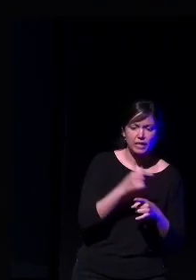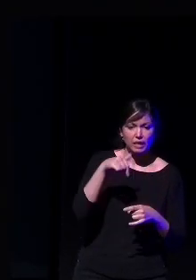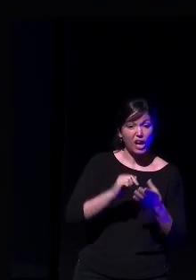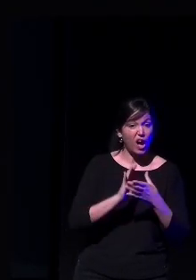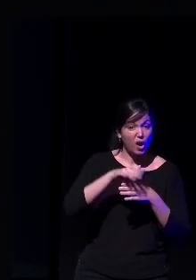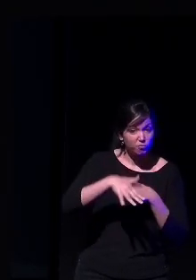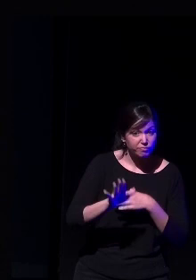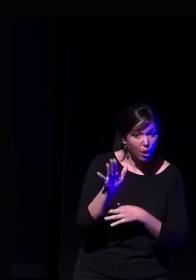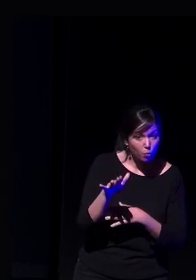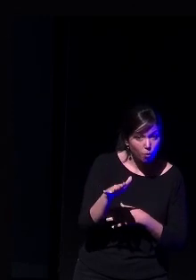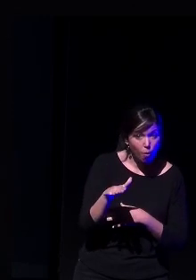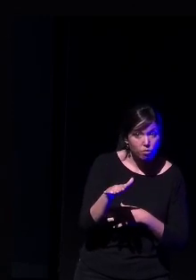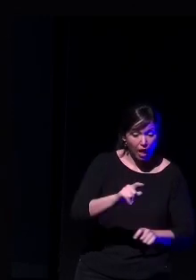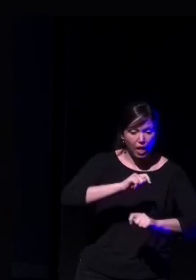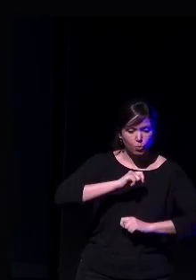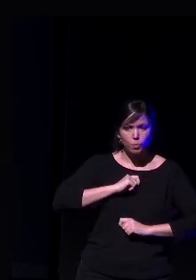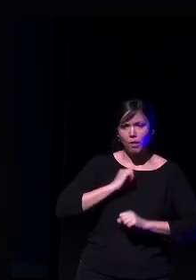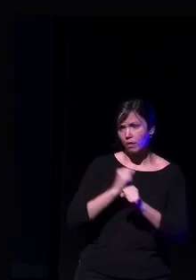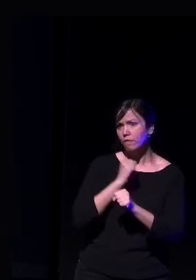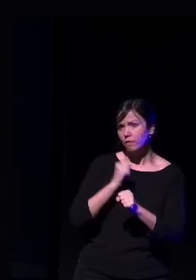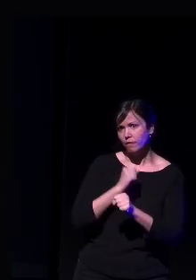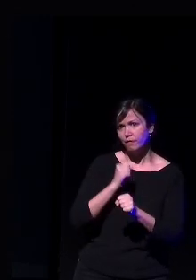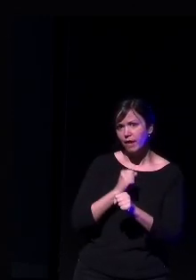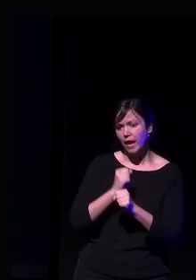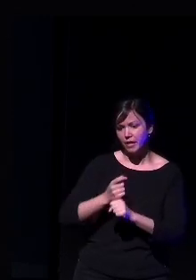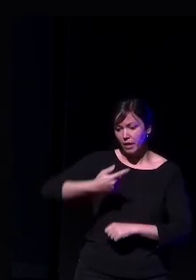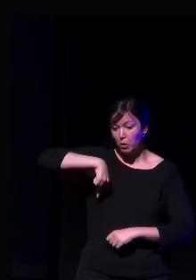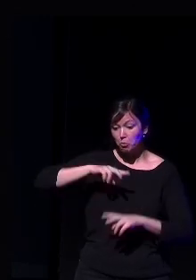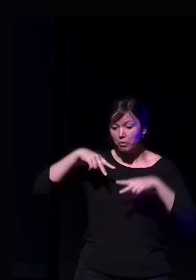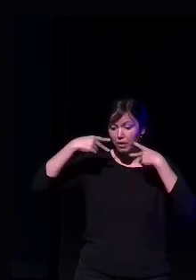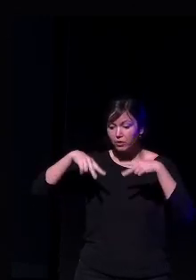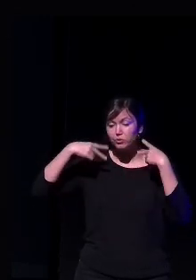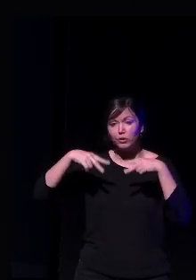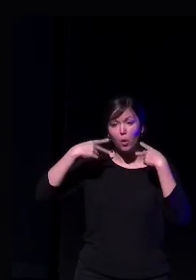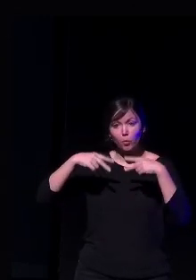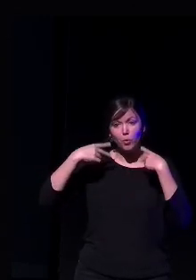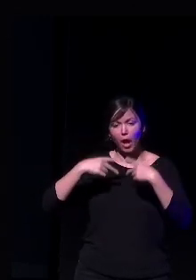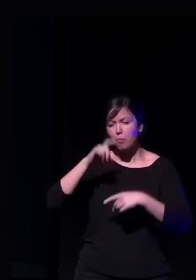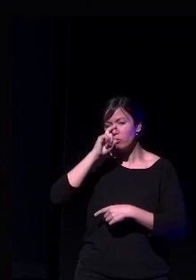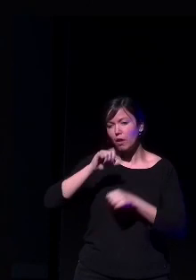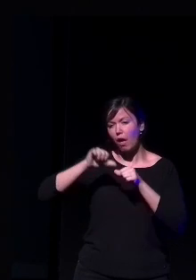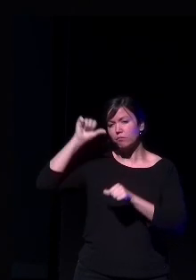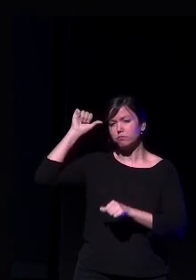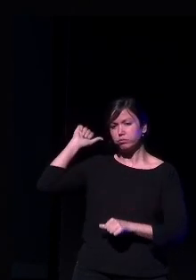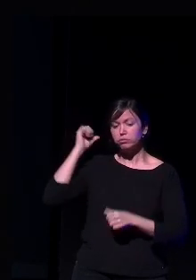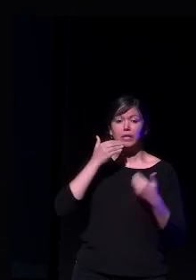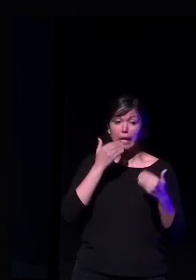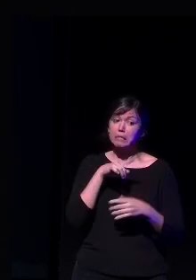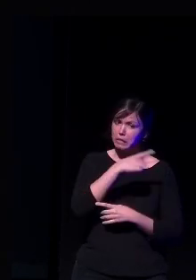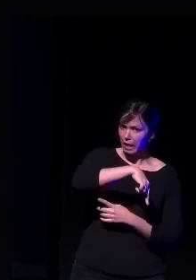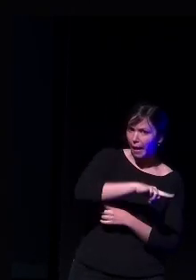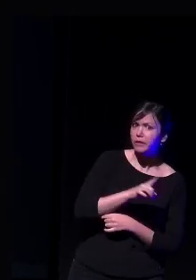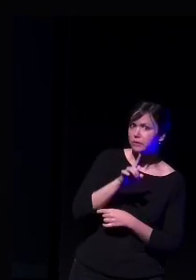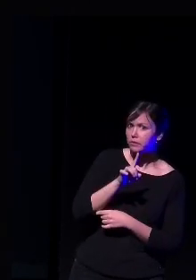donat molta feina i el nostre restaurant ha estat durant molts anys gràcies a ells i actualment